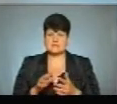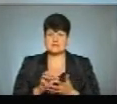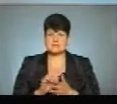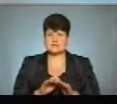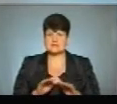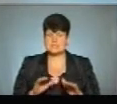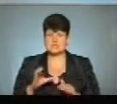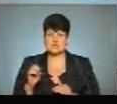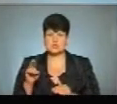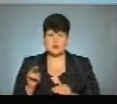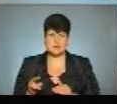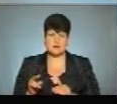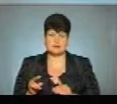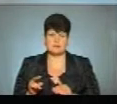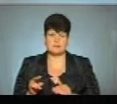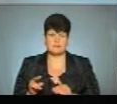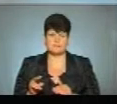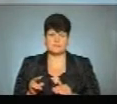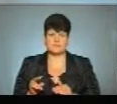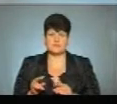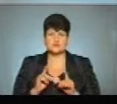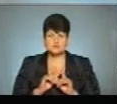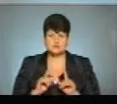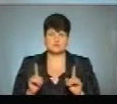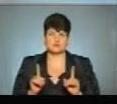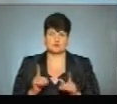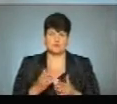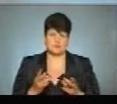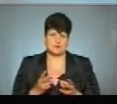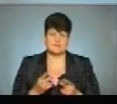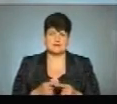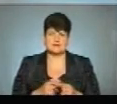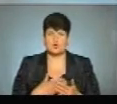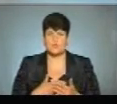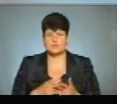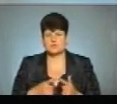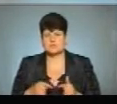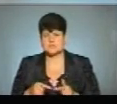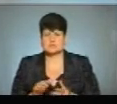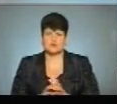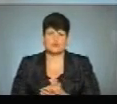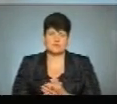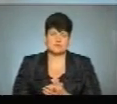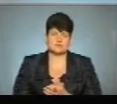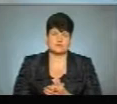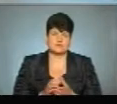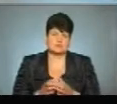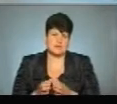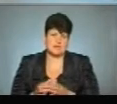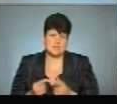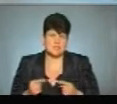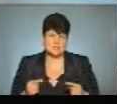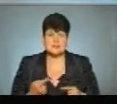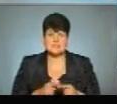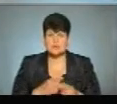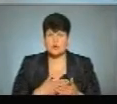дітками, наприклад, соціально там вразливими категоріями, з особливими потребами. Це і громадські організації, наприклад, там спілки різні.